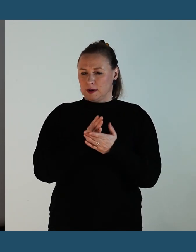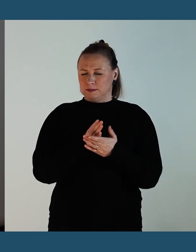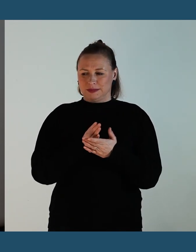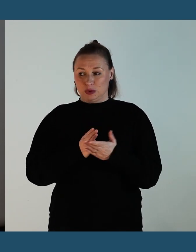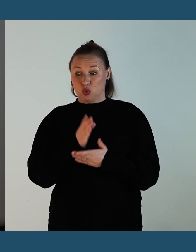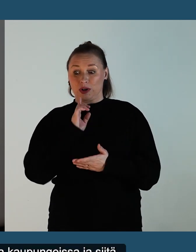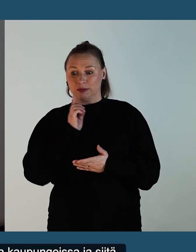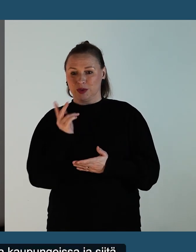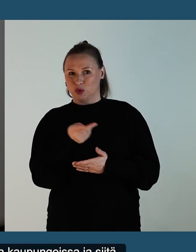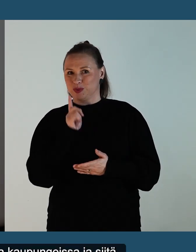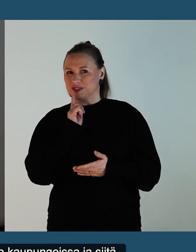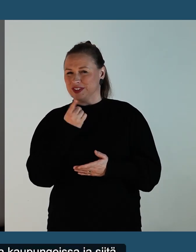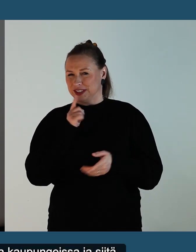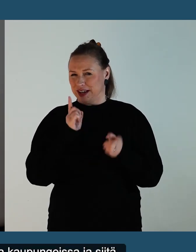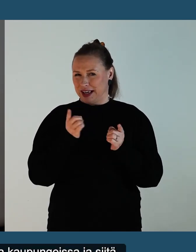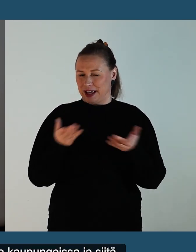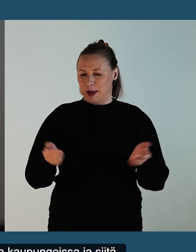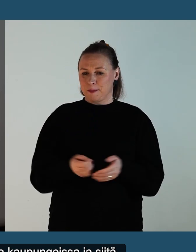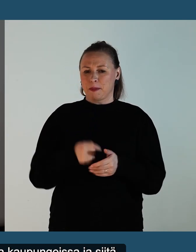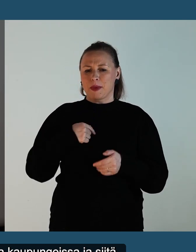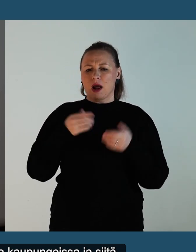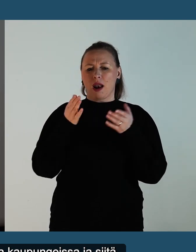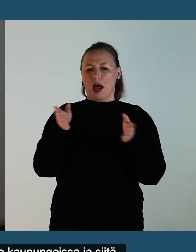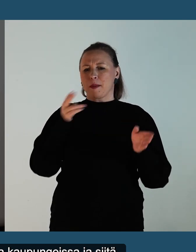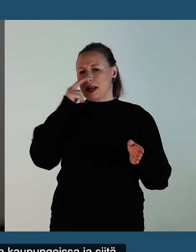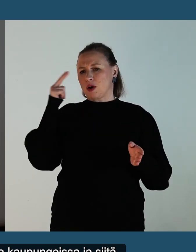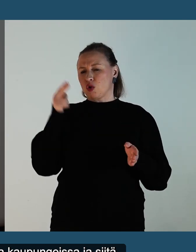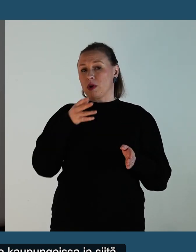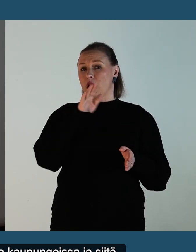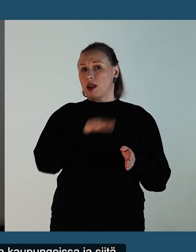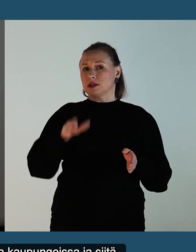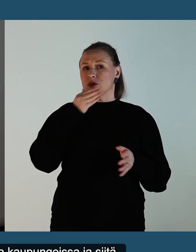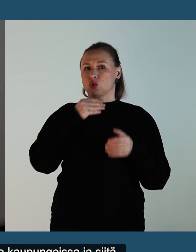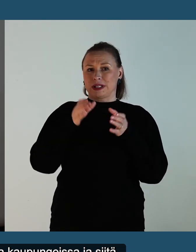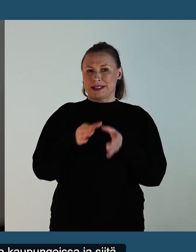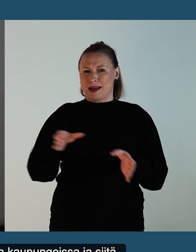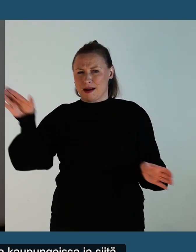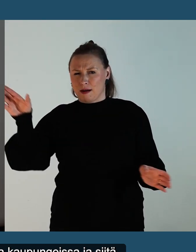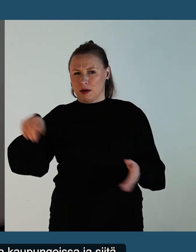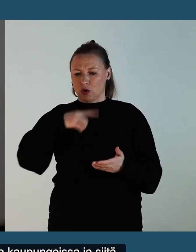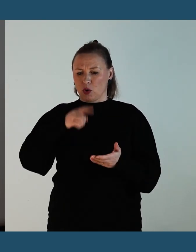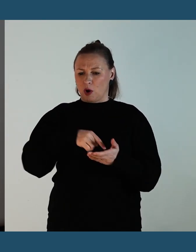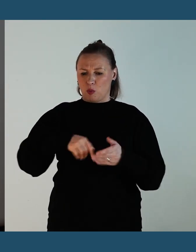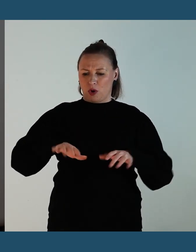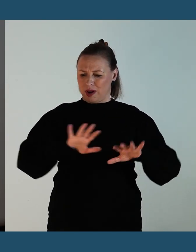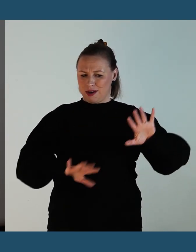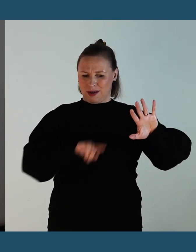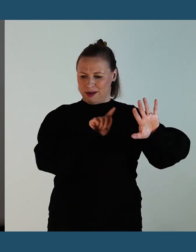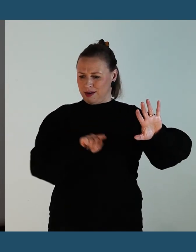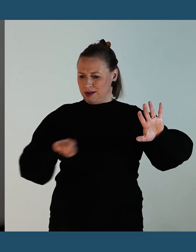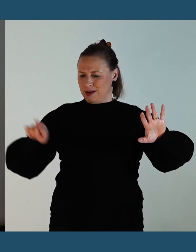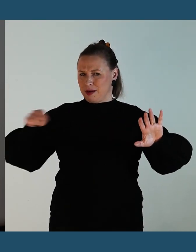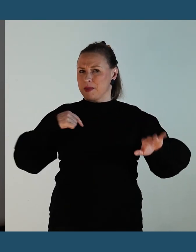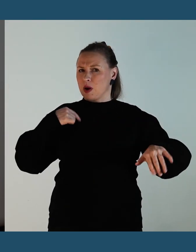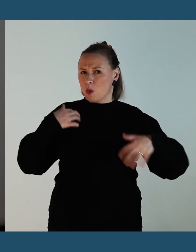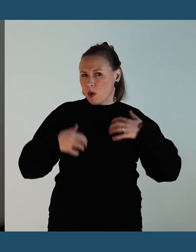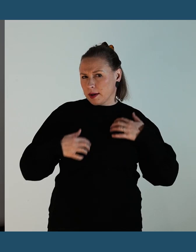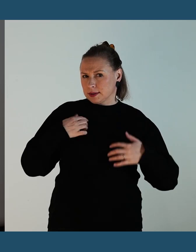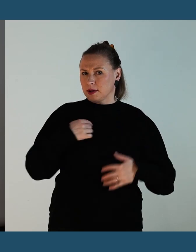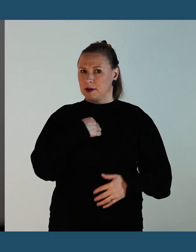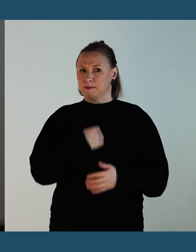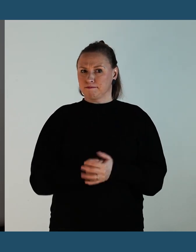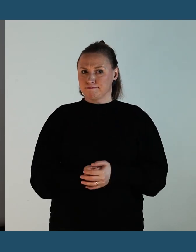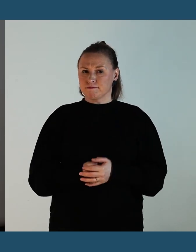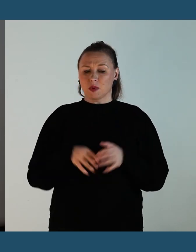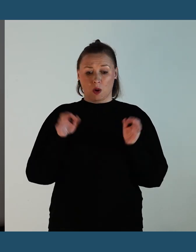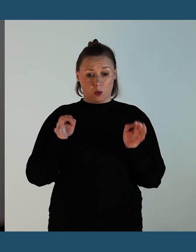tosi huolestunut lasten ja nuorten segregaatiosta kaupungeissa ja siitä, että ymmärretäänkö me,